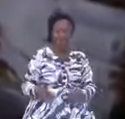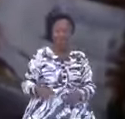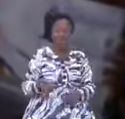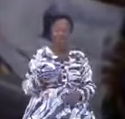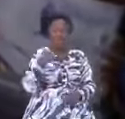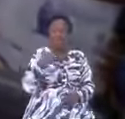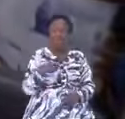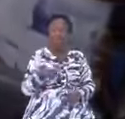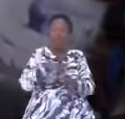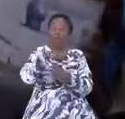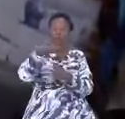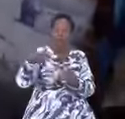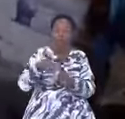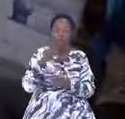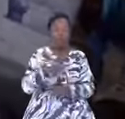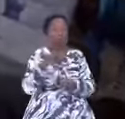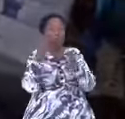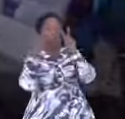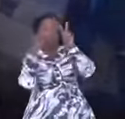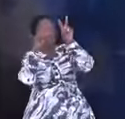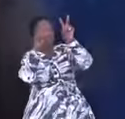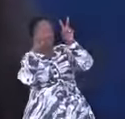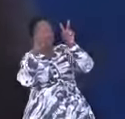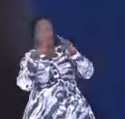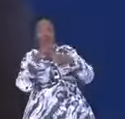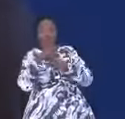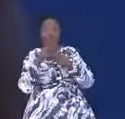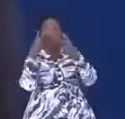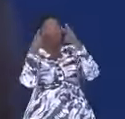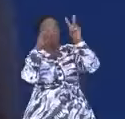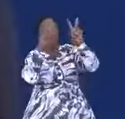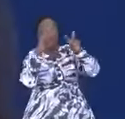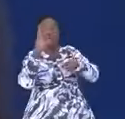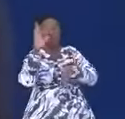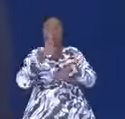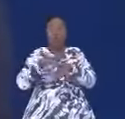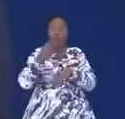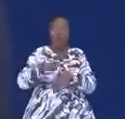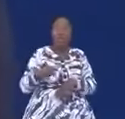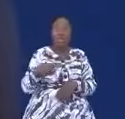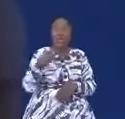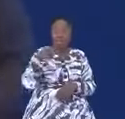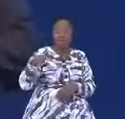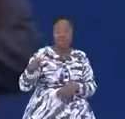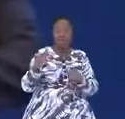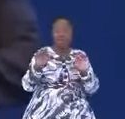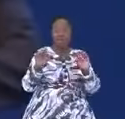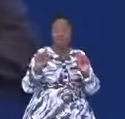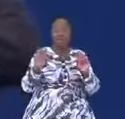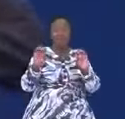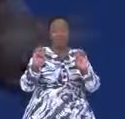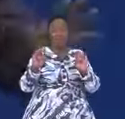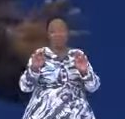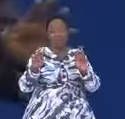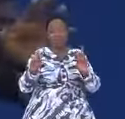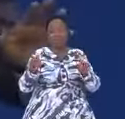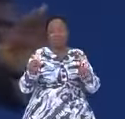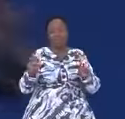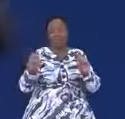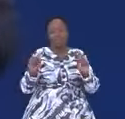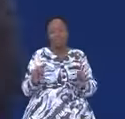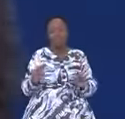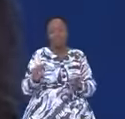quiconque aura été maudit et le regardera conservera la vie tu vivras